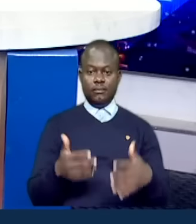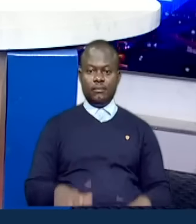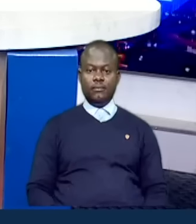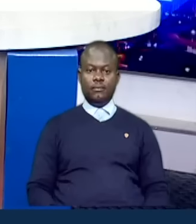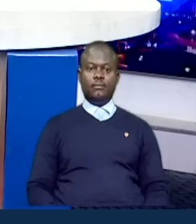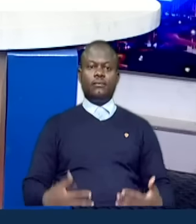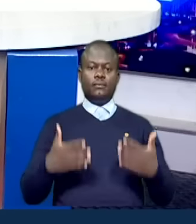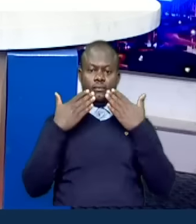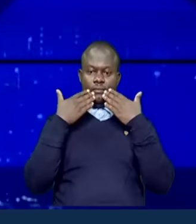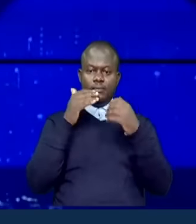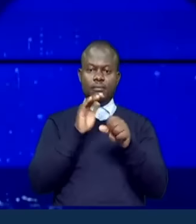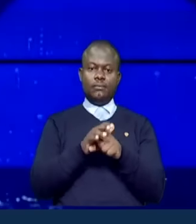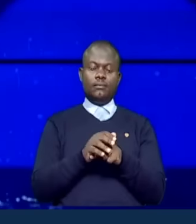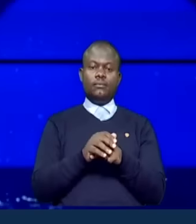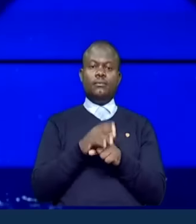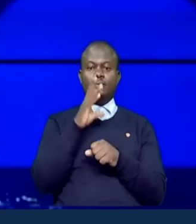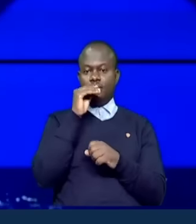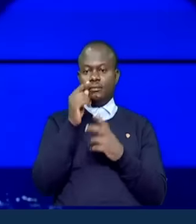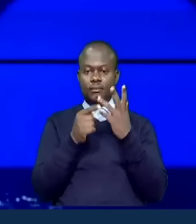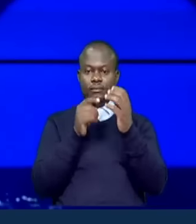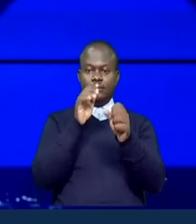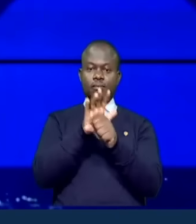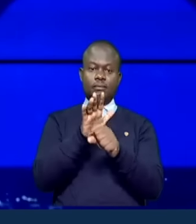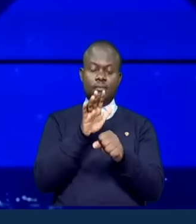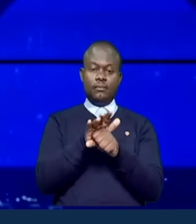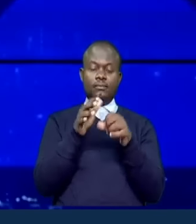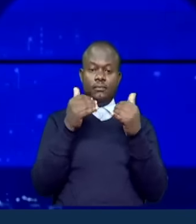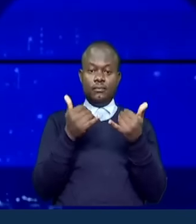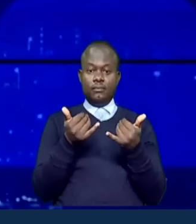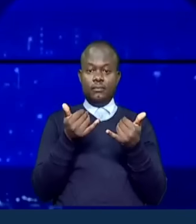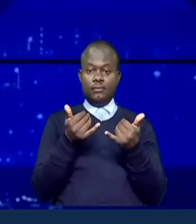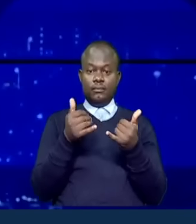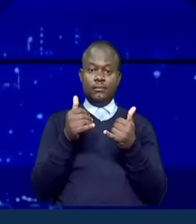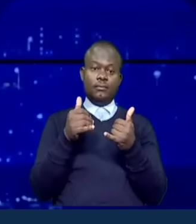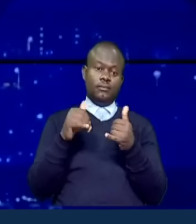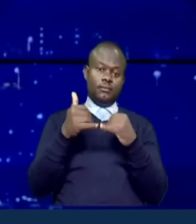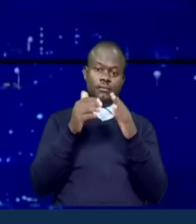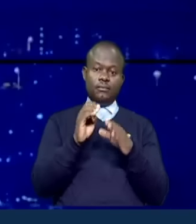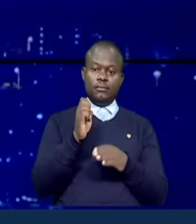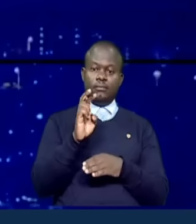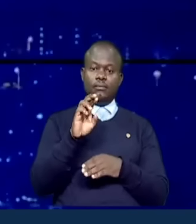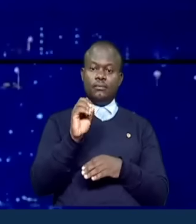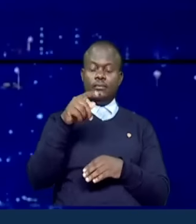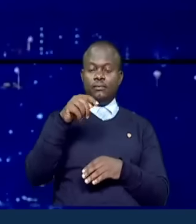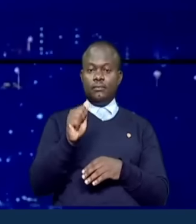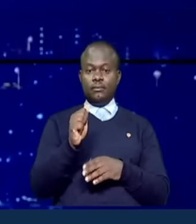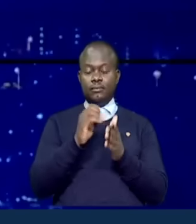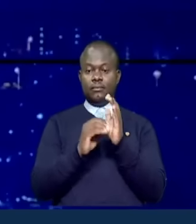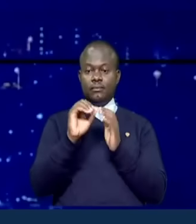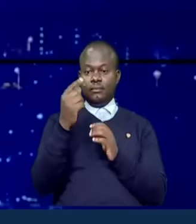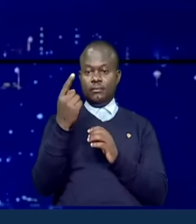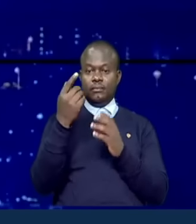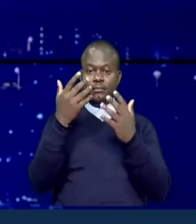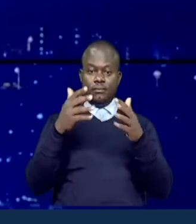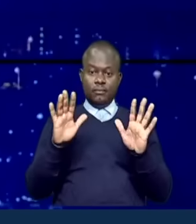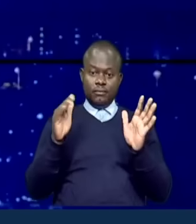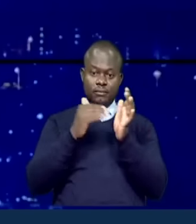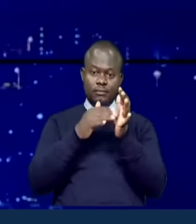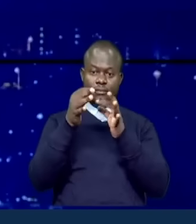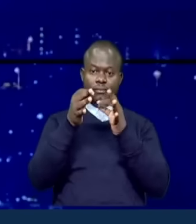Urakoze cyane. Muri sport ari kuvugwa byinshi. Ubu kano kanya ari kuba imikino ya Europa League. Ninjiye muri studio igice cya mbere kirangiye, ubwo ngiye kubigarukwa.